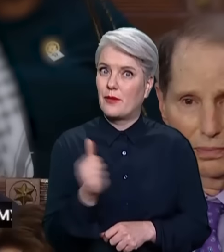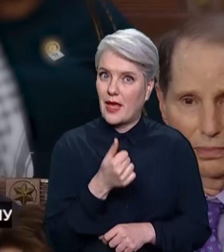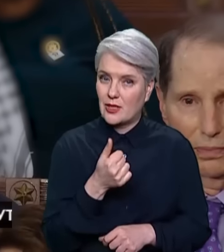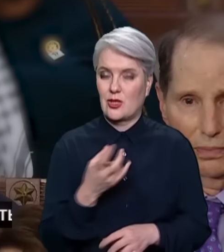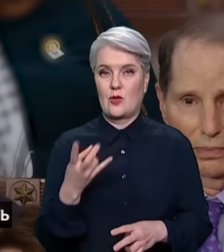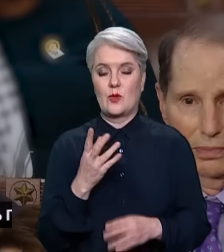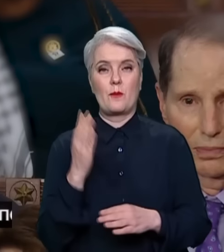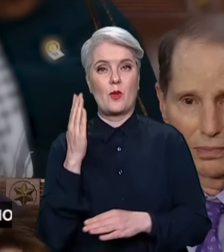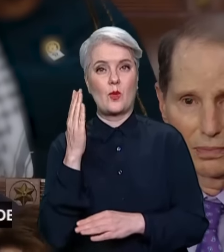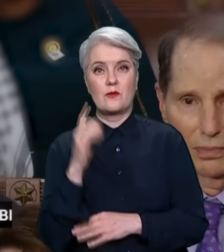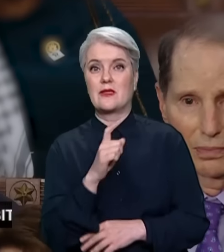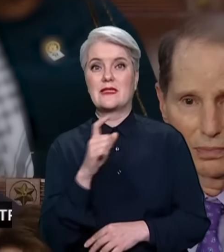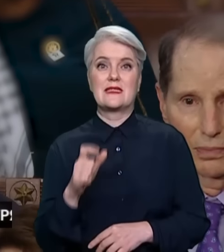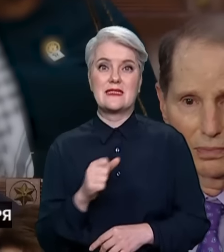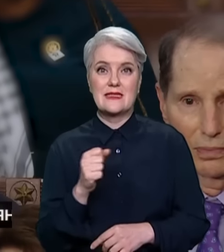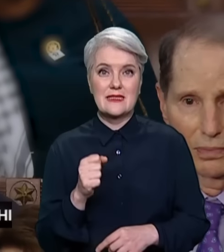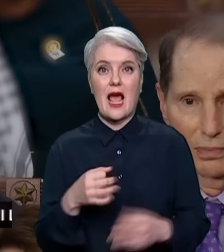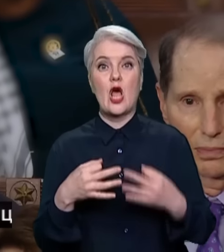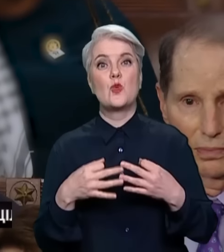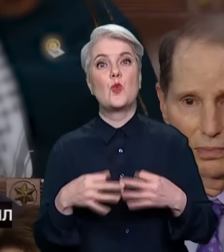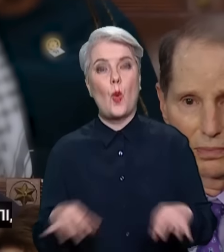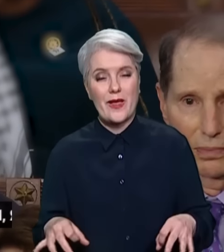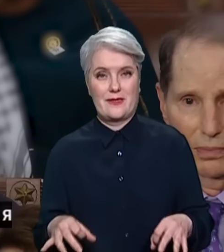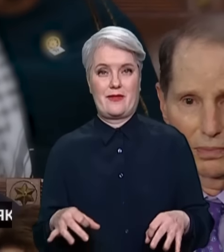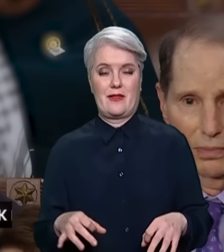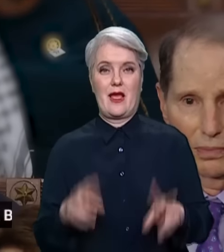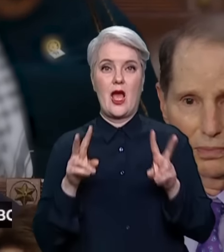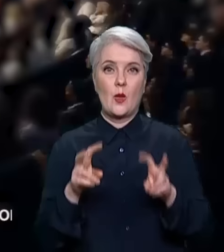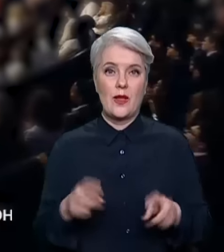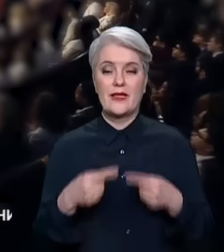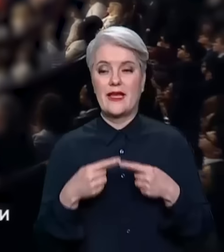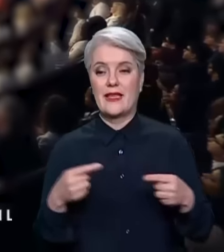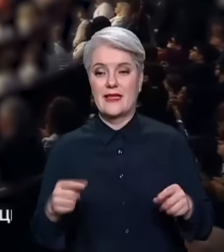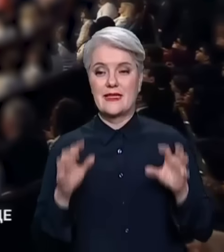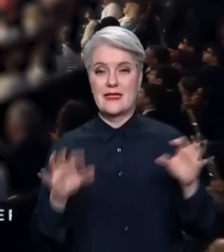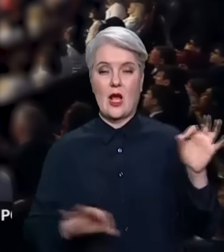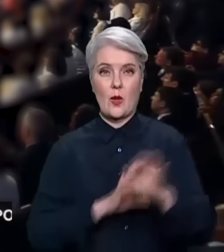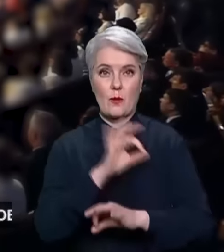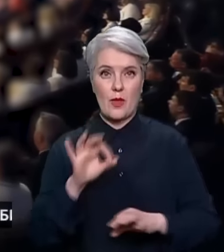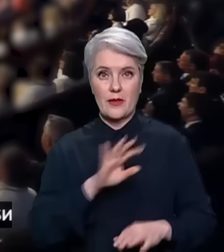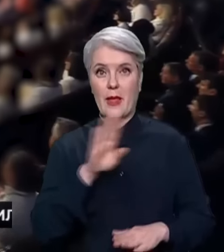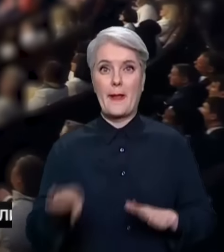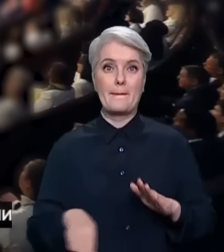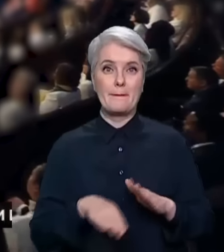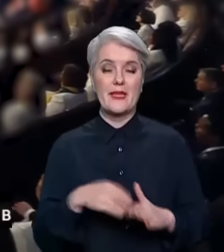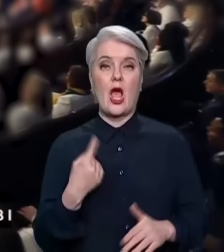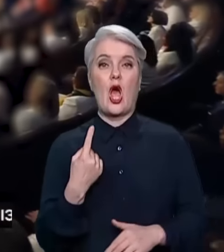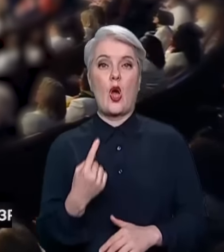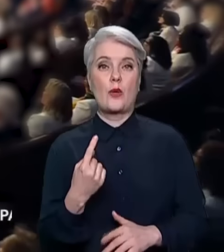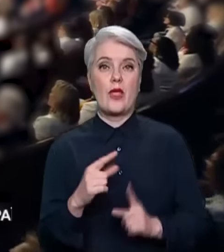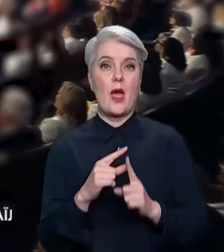мають проголосувати за самий дозвіл розглядати різні законопроєкти під однією процедурною